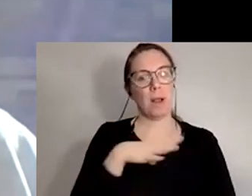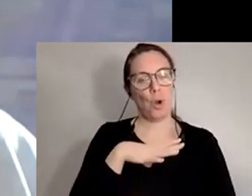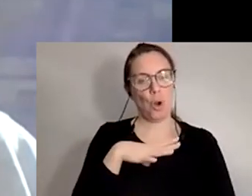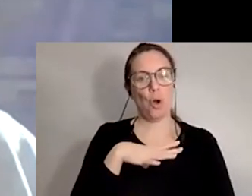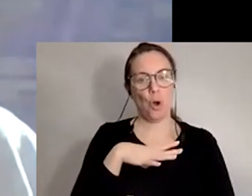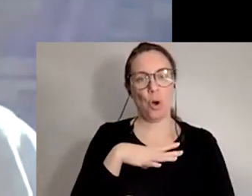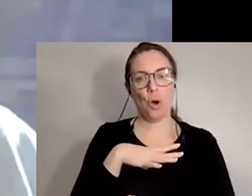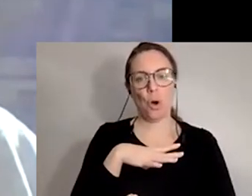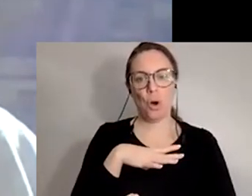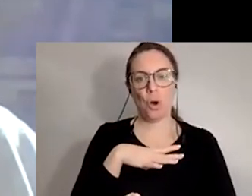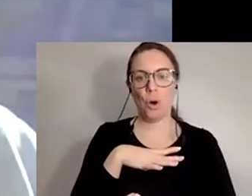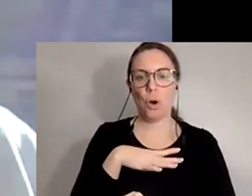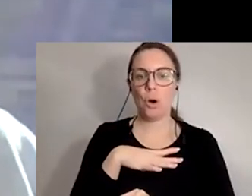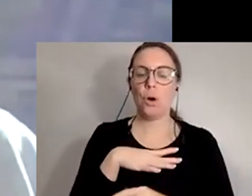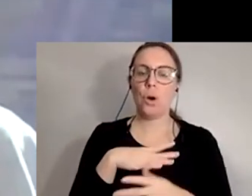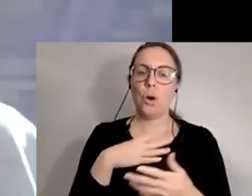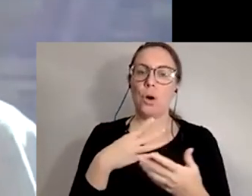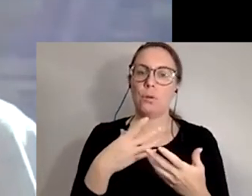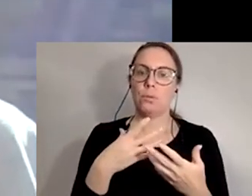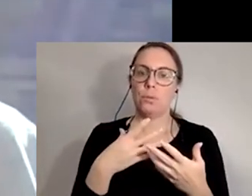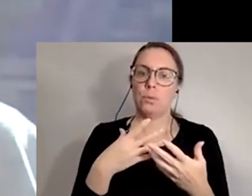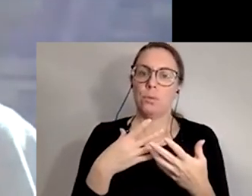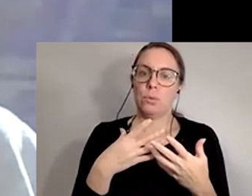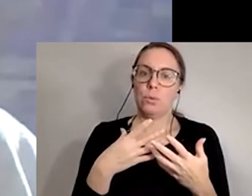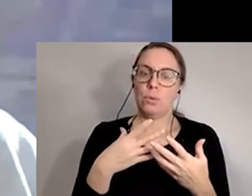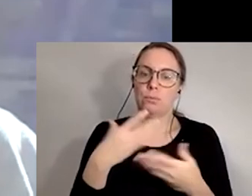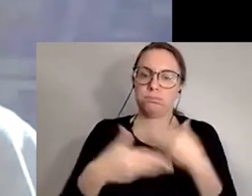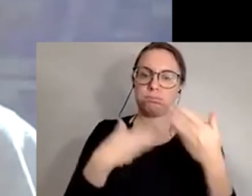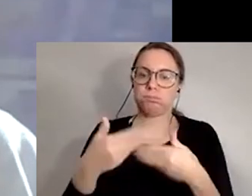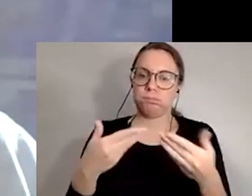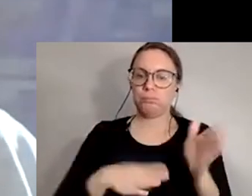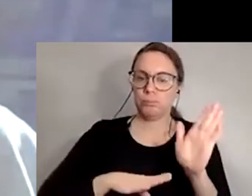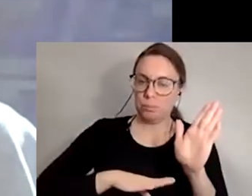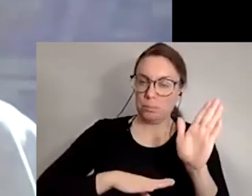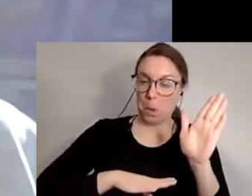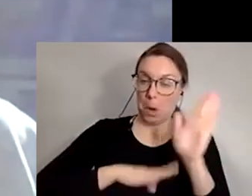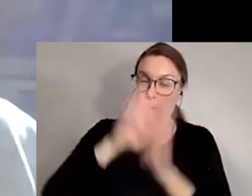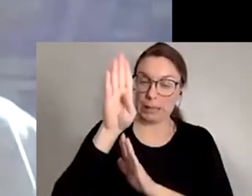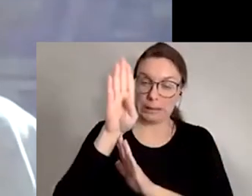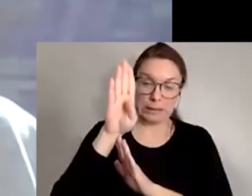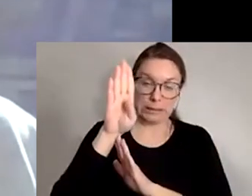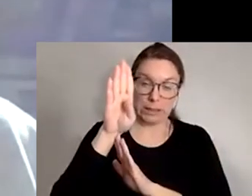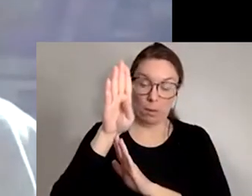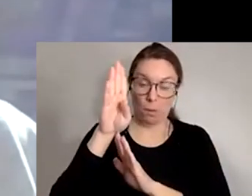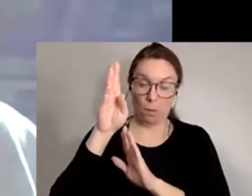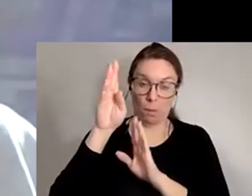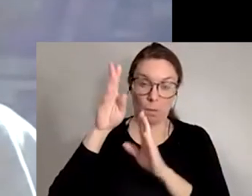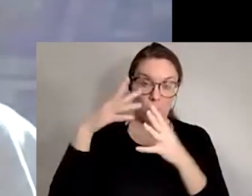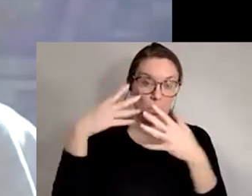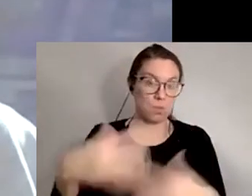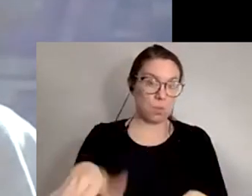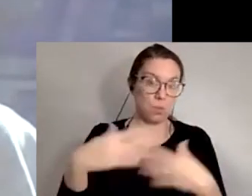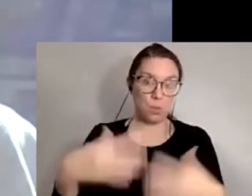absolument colossale, marge de manœuvre, marge de progression, pardon, colossale. Et dans le schéma